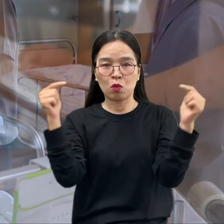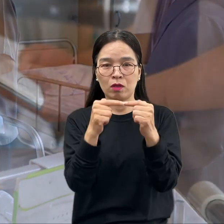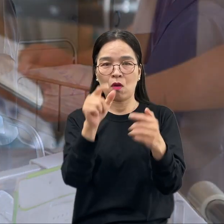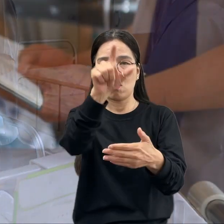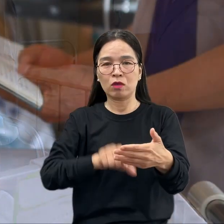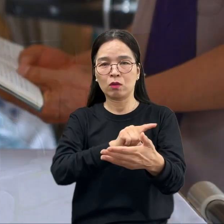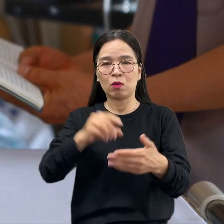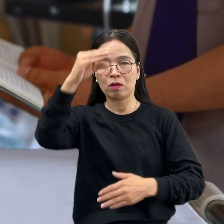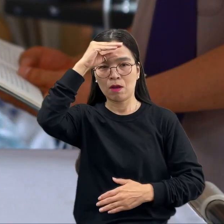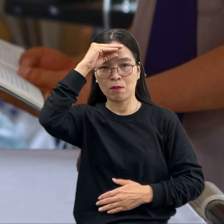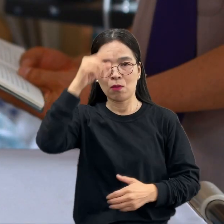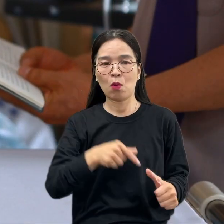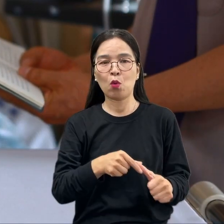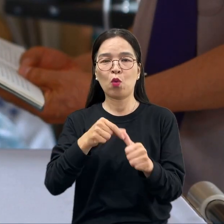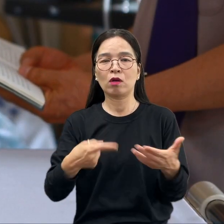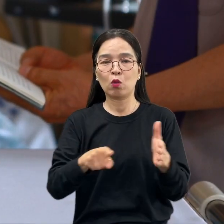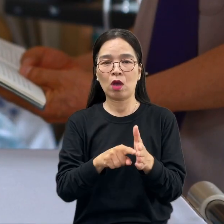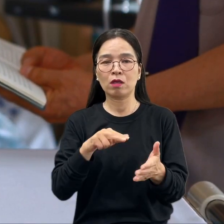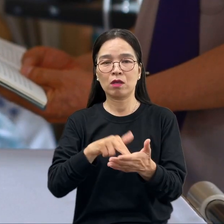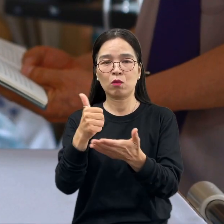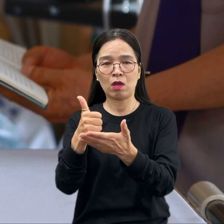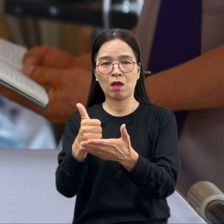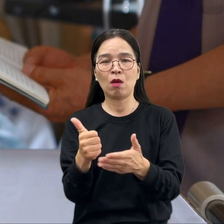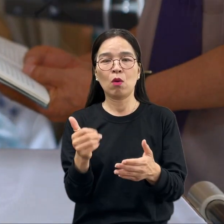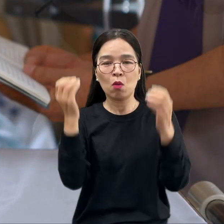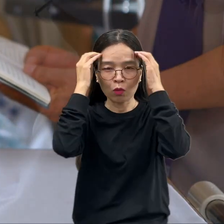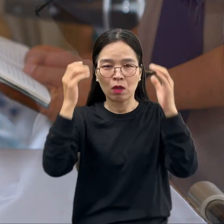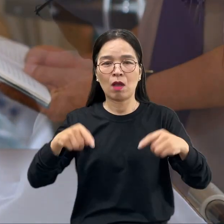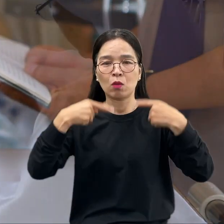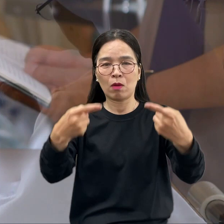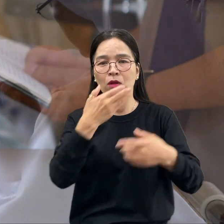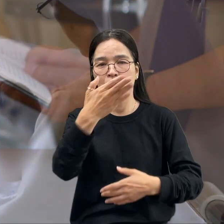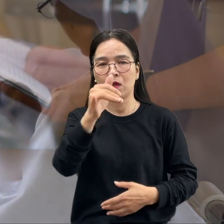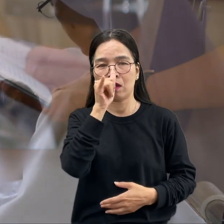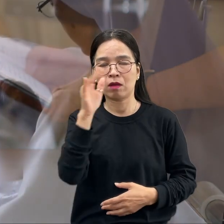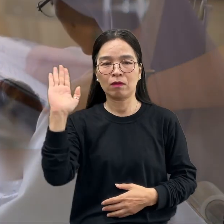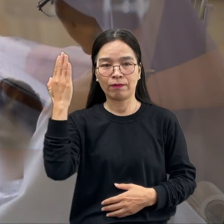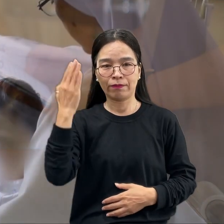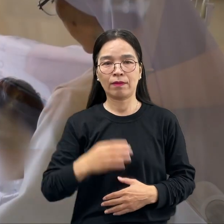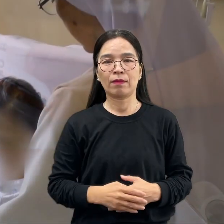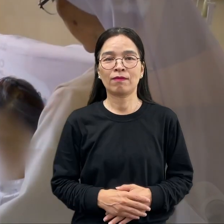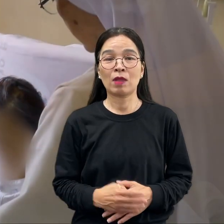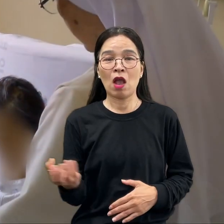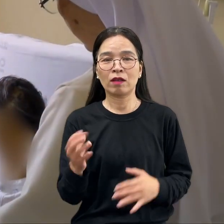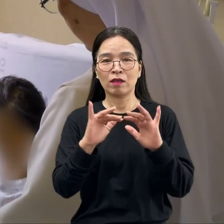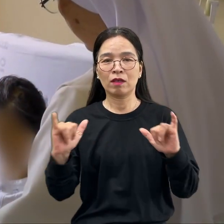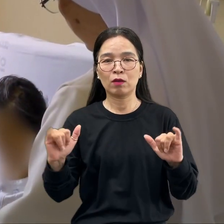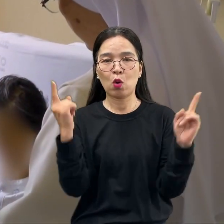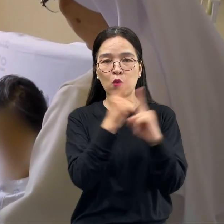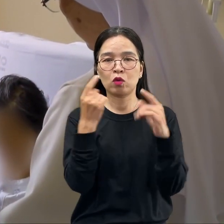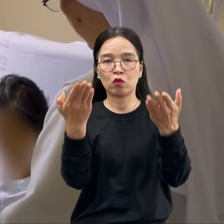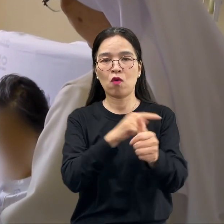고통을 통해서 그리스도를 닮고 구원을 위한 그분의 고통에 동참할 수 있게 됐습니다. 앓는